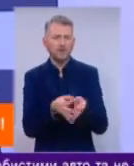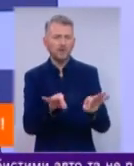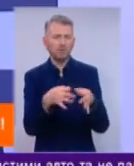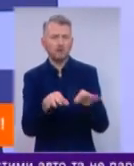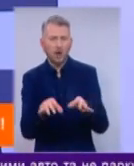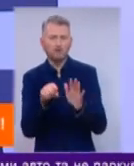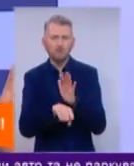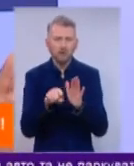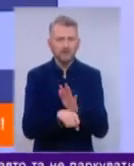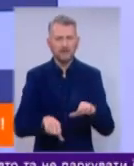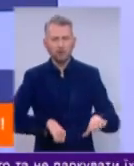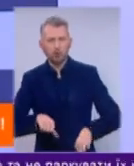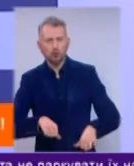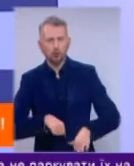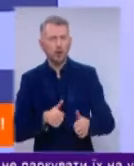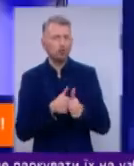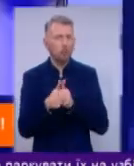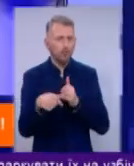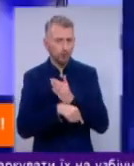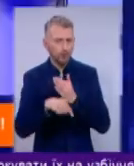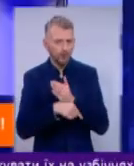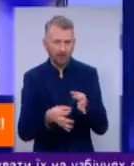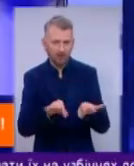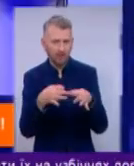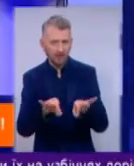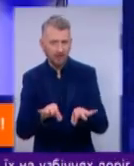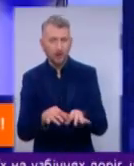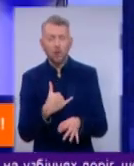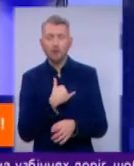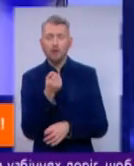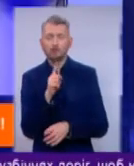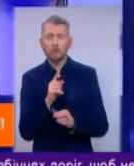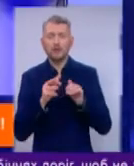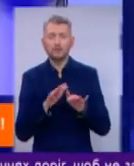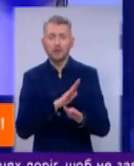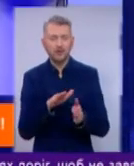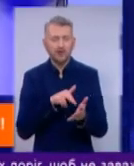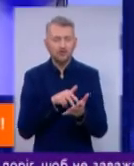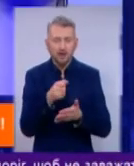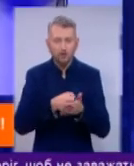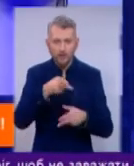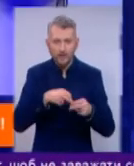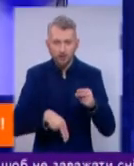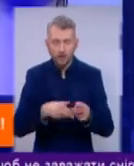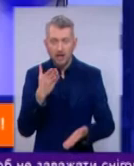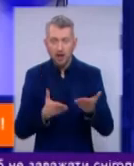тітушок, відпускають топ-корупціонерів. У нас жодна справа по топ-корупціонеру не дійшла до логічного завершення. Тобто, якщо звичайна людина